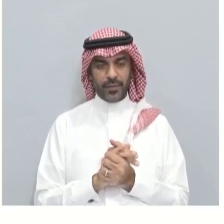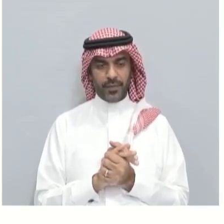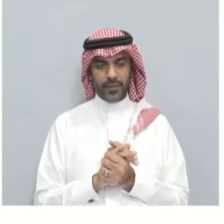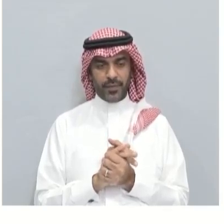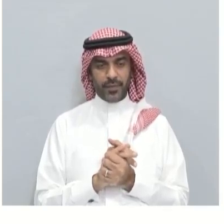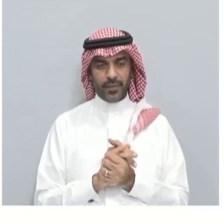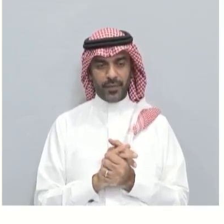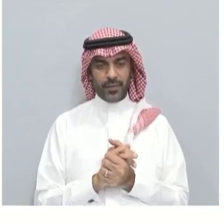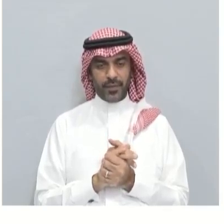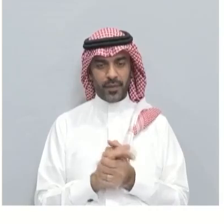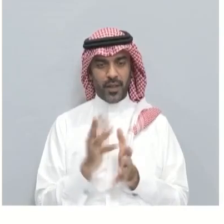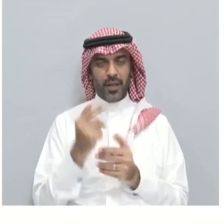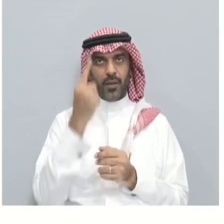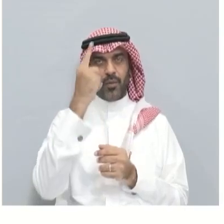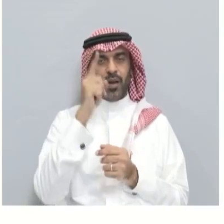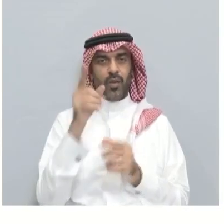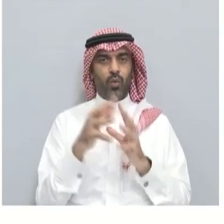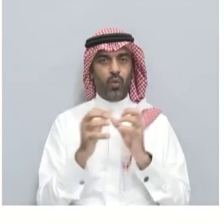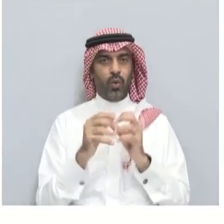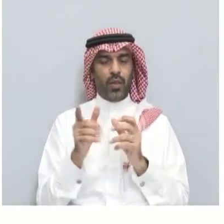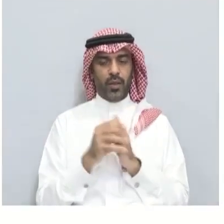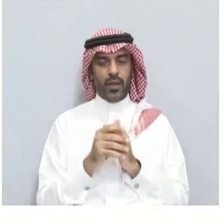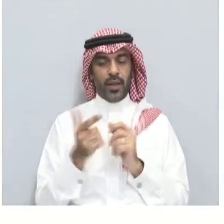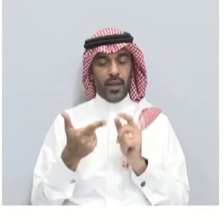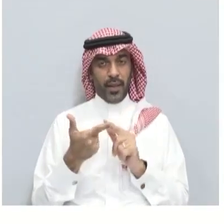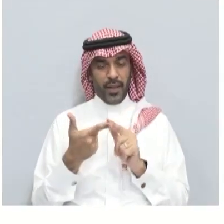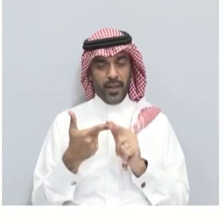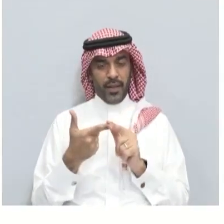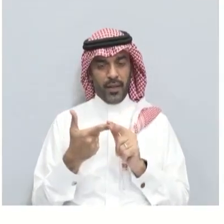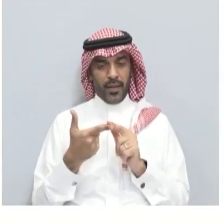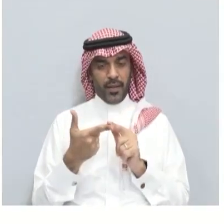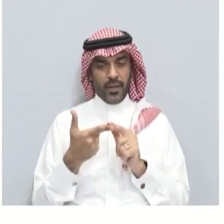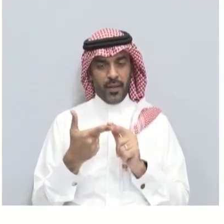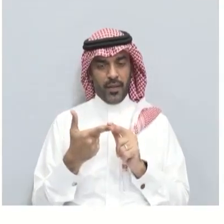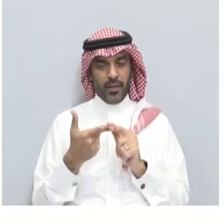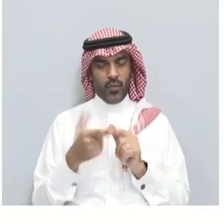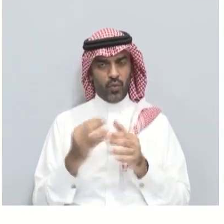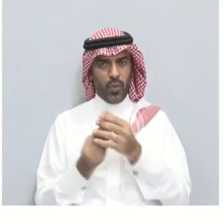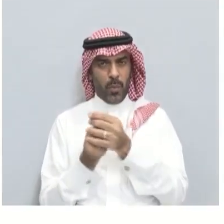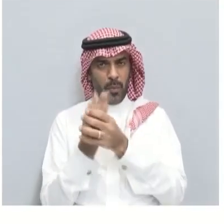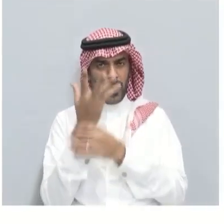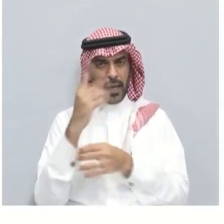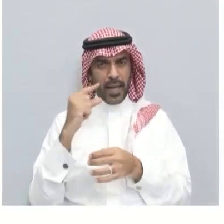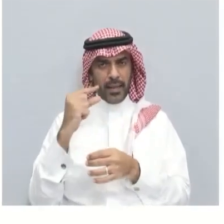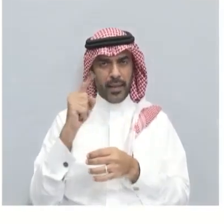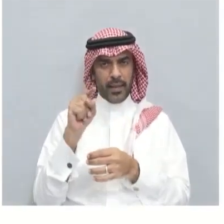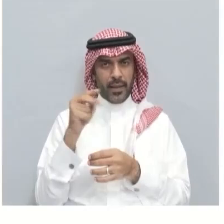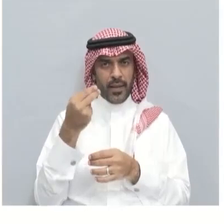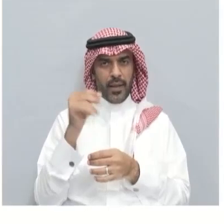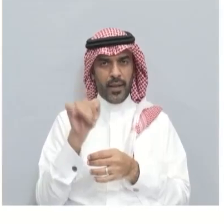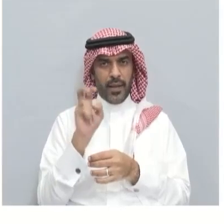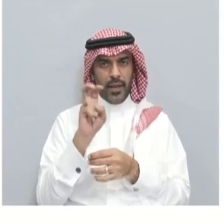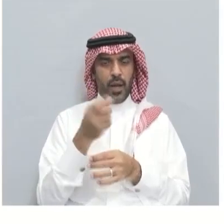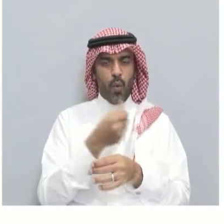الحركه على طول هذه الصدوع او الكسور ما الفرق بين البراكين الدرعيه والبراكين المركبه ها ما الفرق